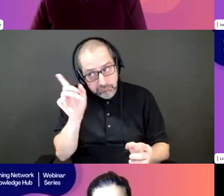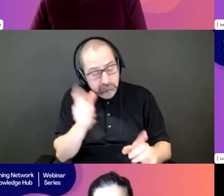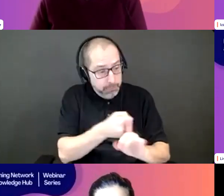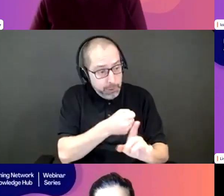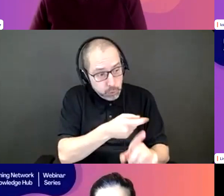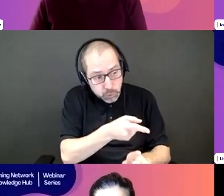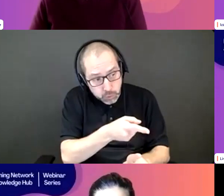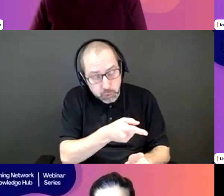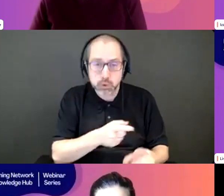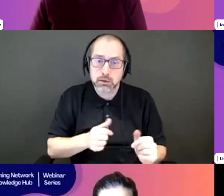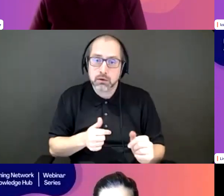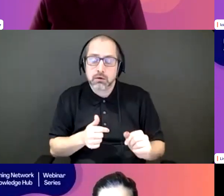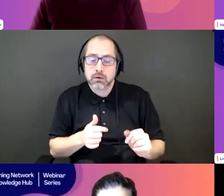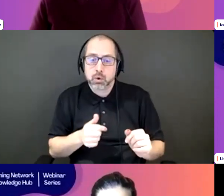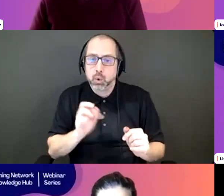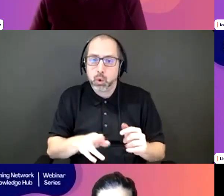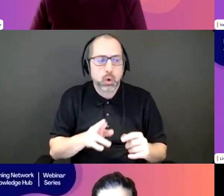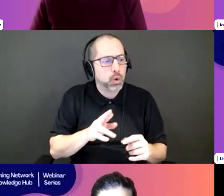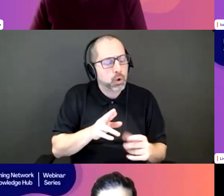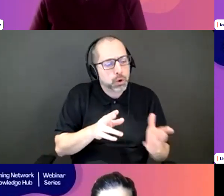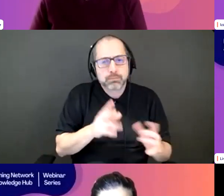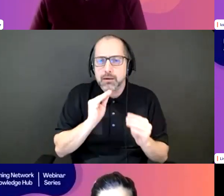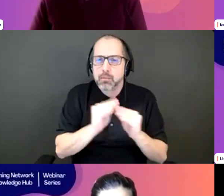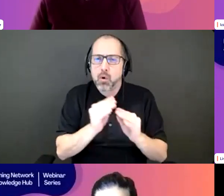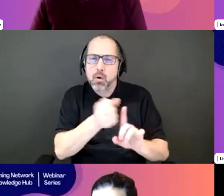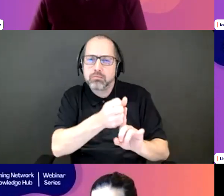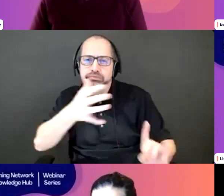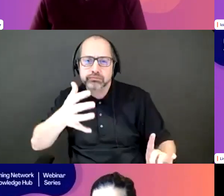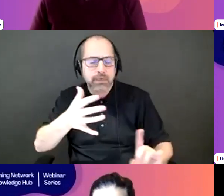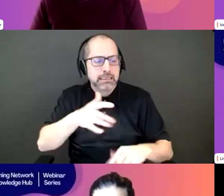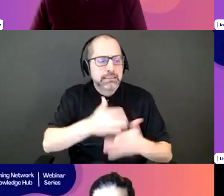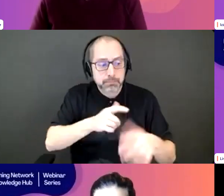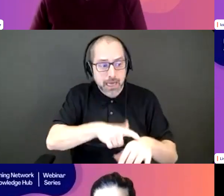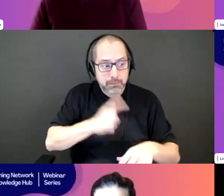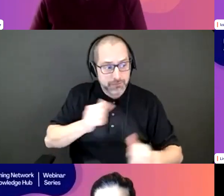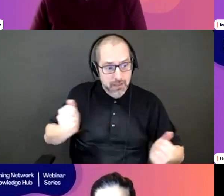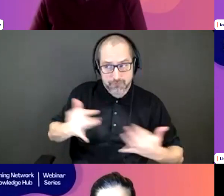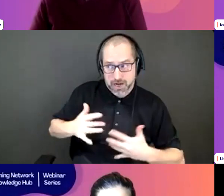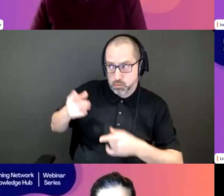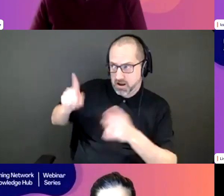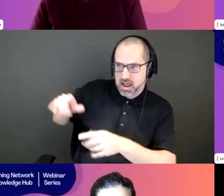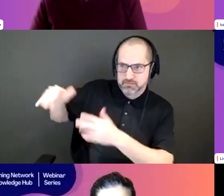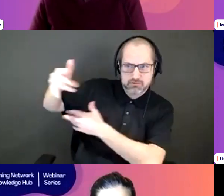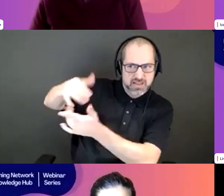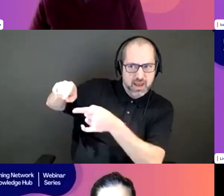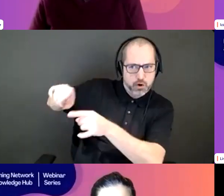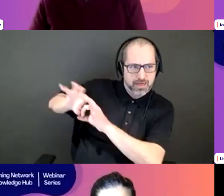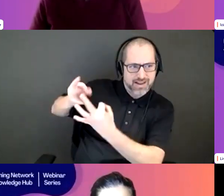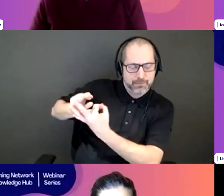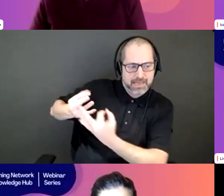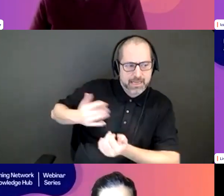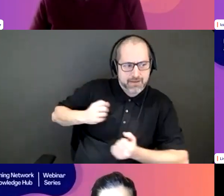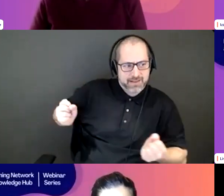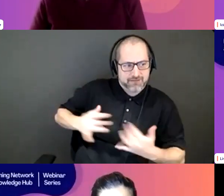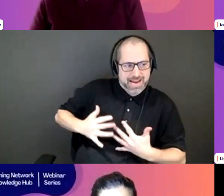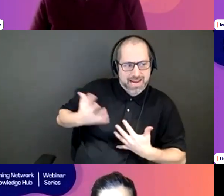tu as été maltraité mais plutôt est-ce qu'il y a eu des moments il y a des choses qui se sont passées dans ta famille qui t'ont fait peur qui